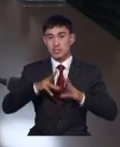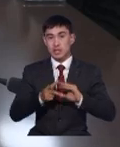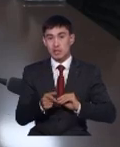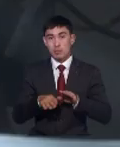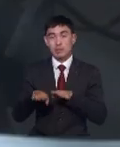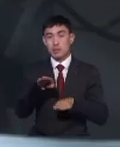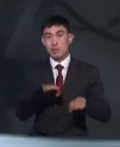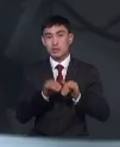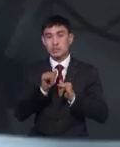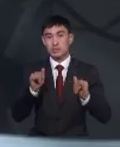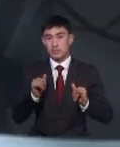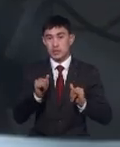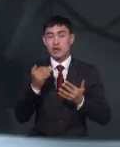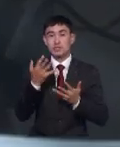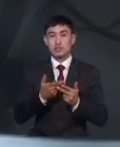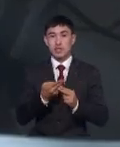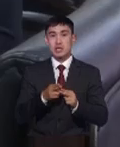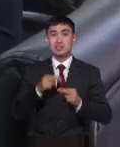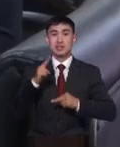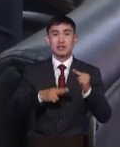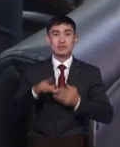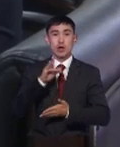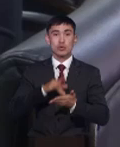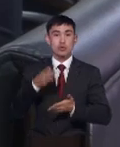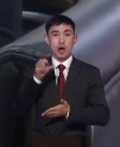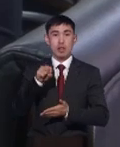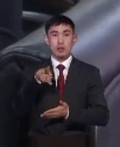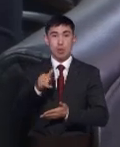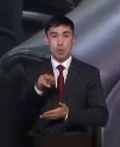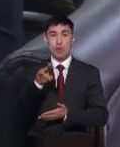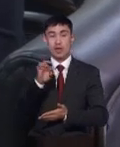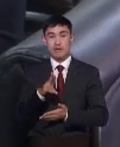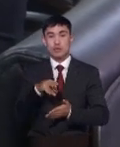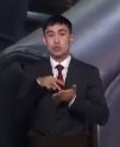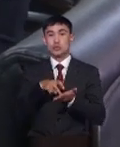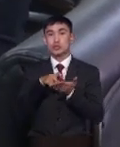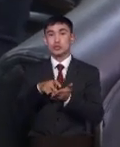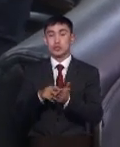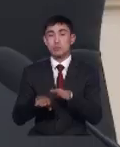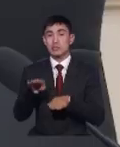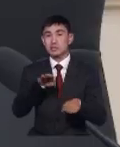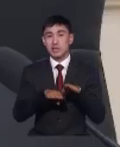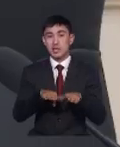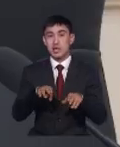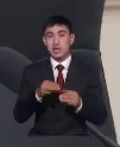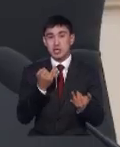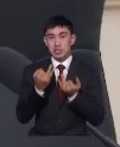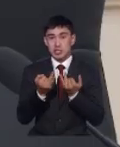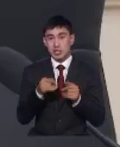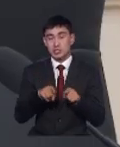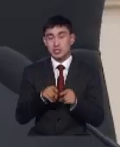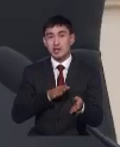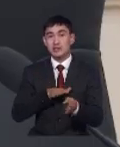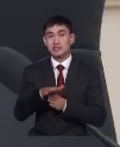целом о темпах развития, в том числе о строительстве городов Алатау и Конаев, о туристическом потенциале. Речь шла также